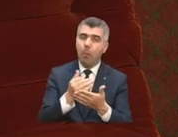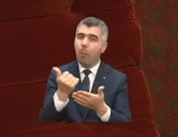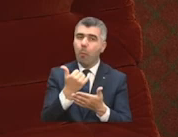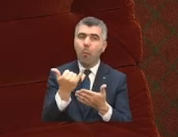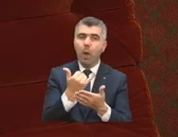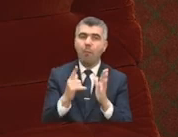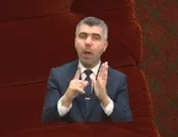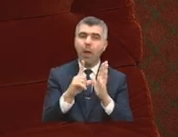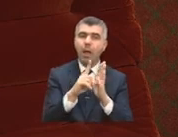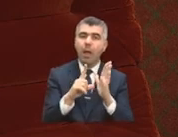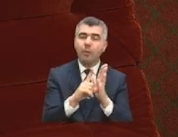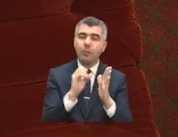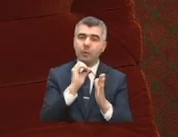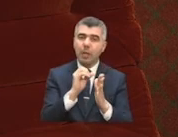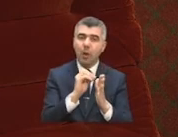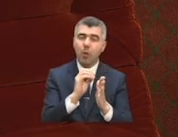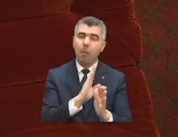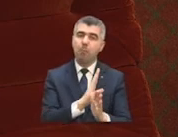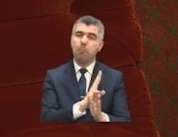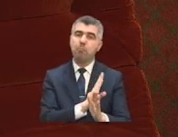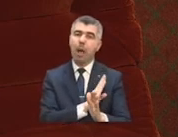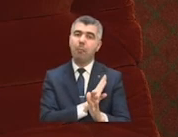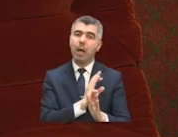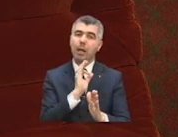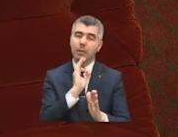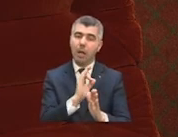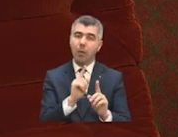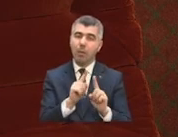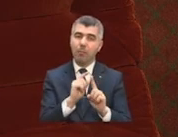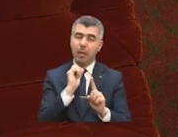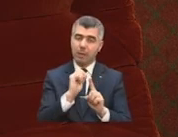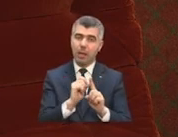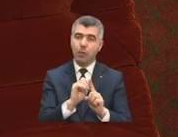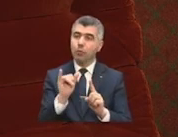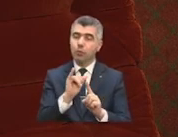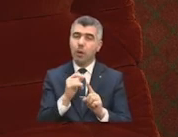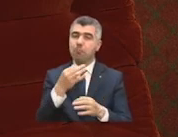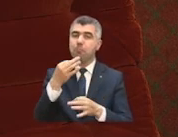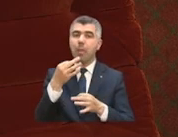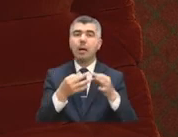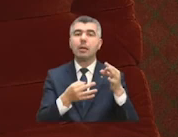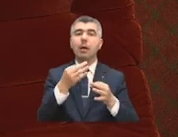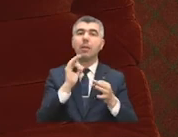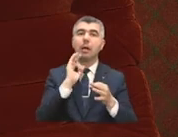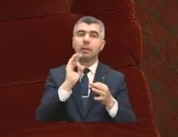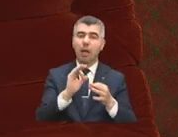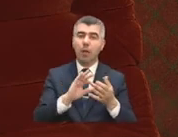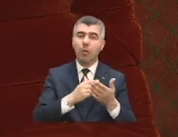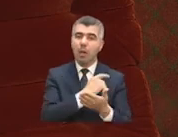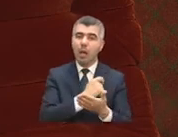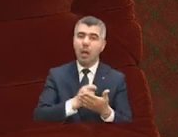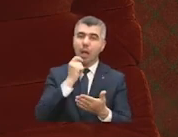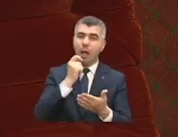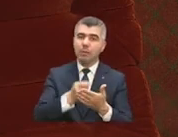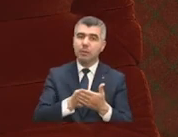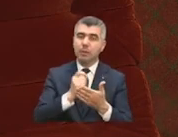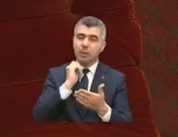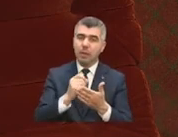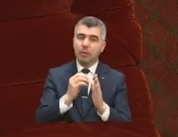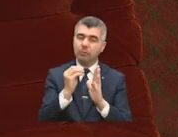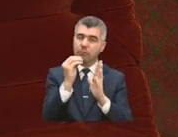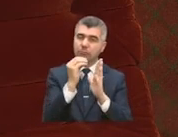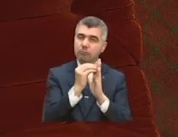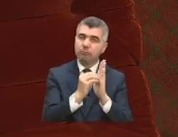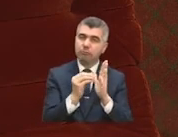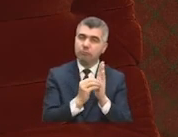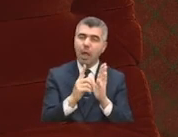الموضوع لا يؤثر فقط من طرف النيابة الشرعية بل أيضا من خلال أحكام الحضانة الواردة في